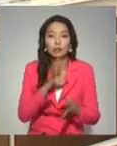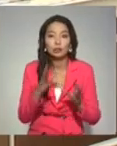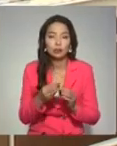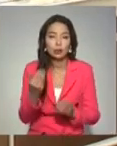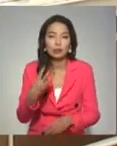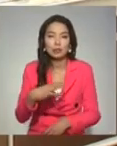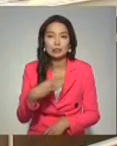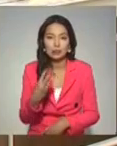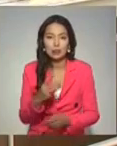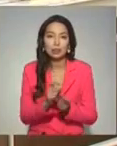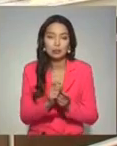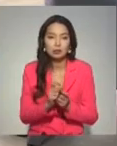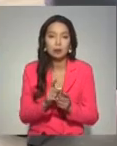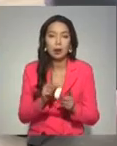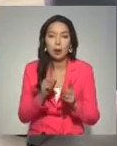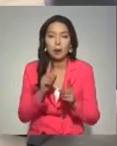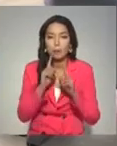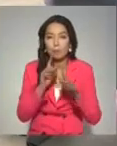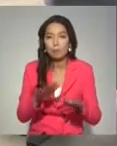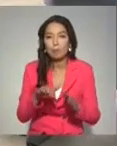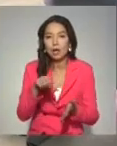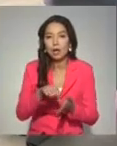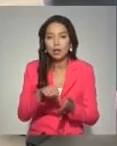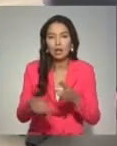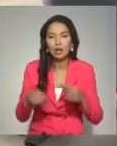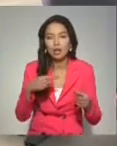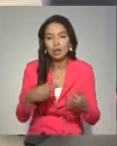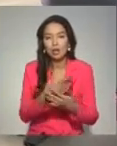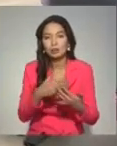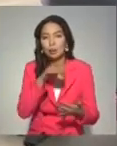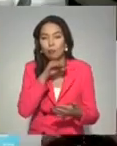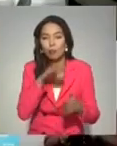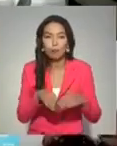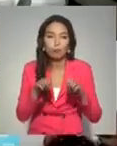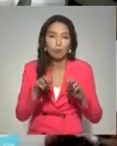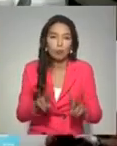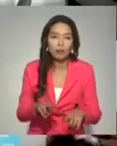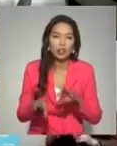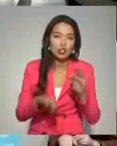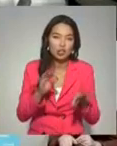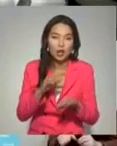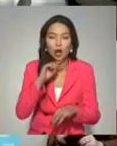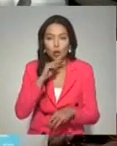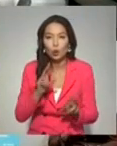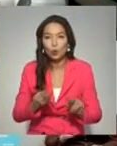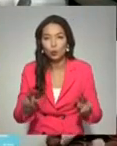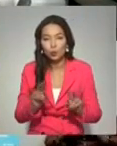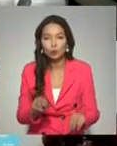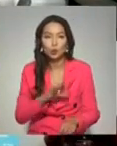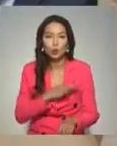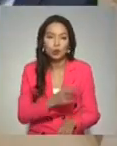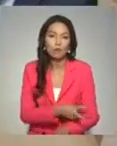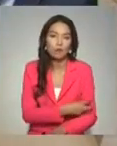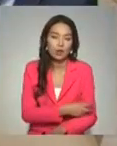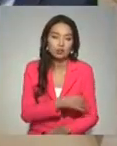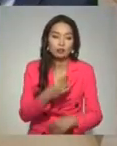33. Стремятся в парламентарии представители самых разных профессий – инженеры, экономисты, учителя, юристы, врачи и